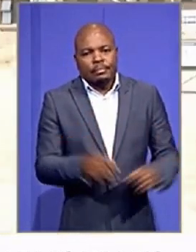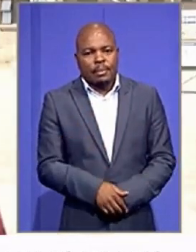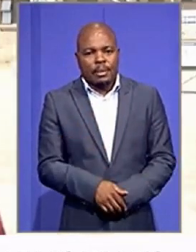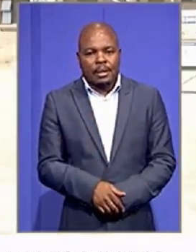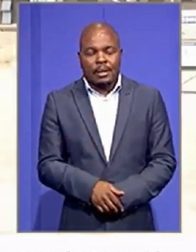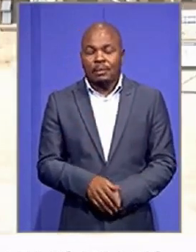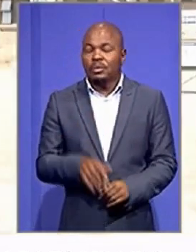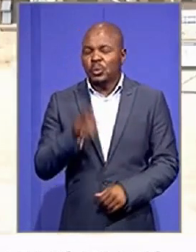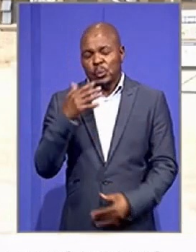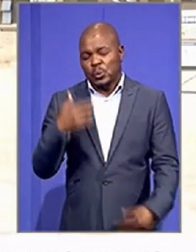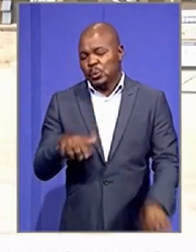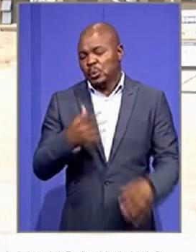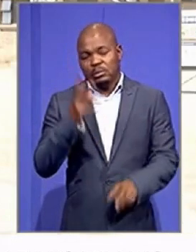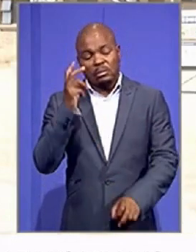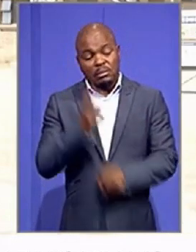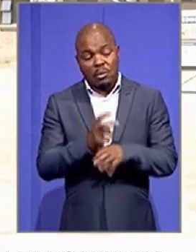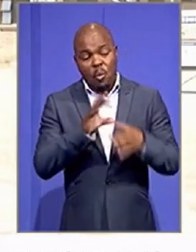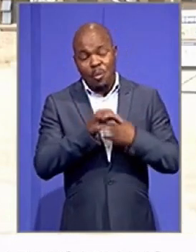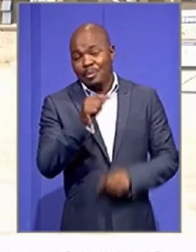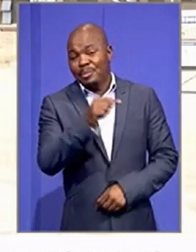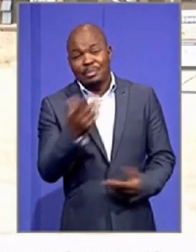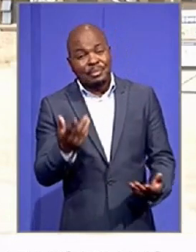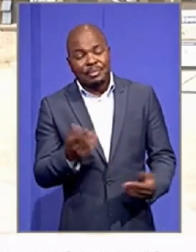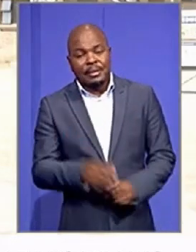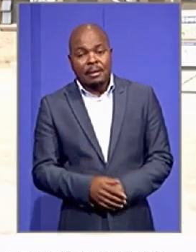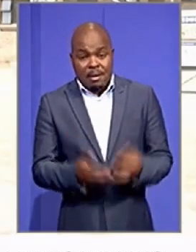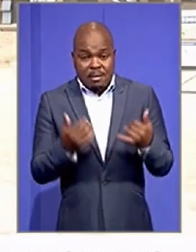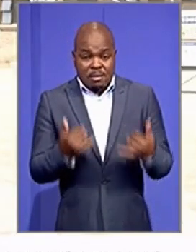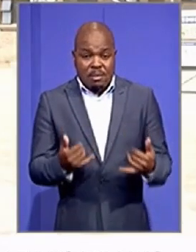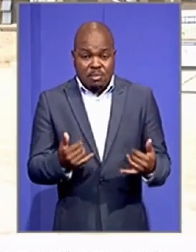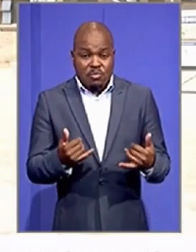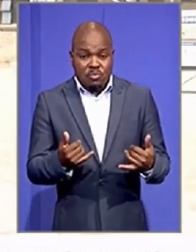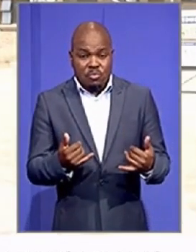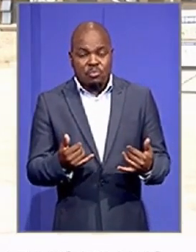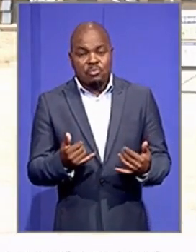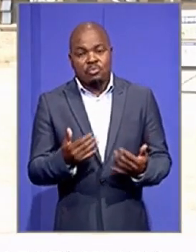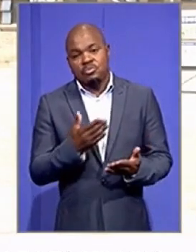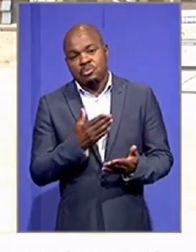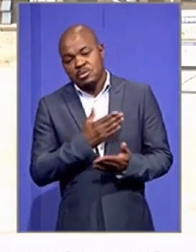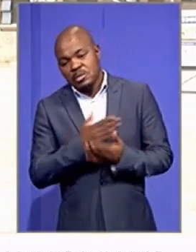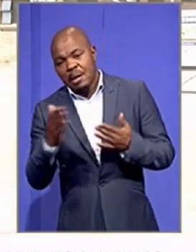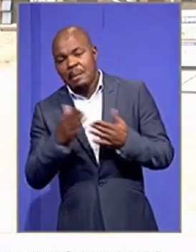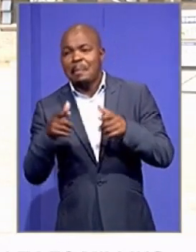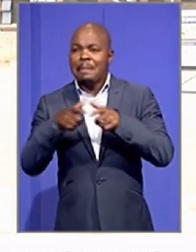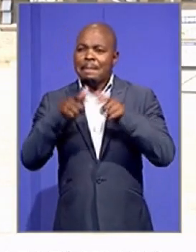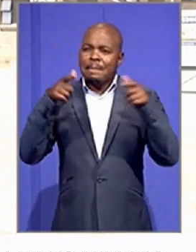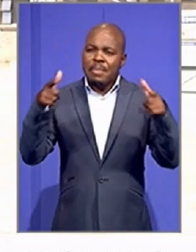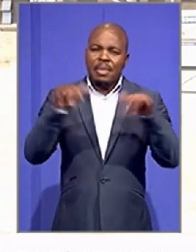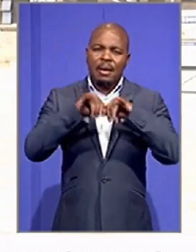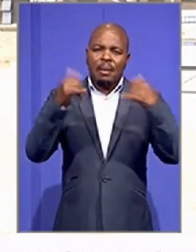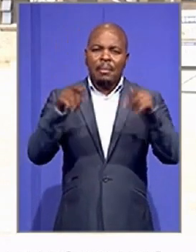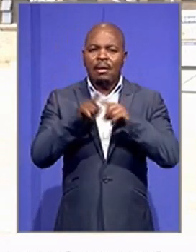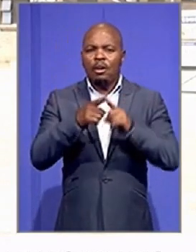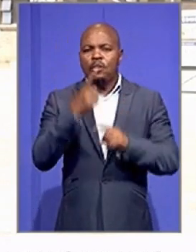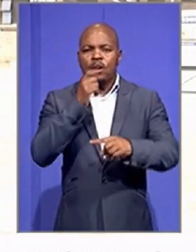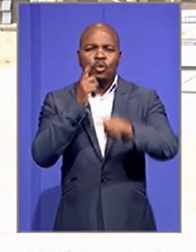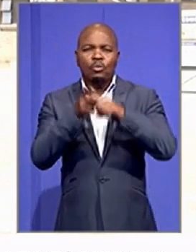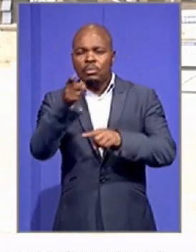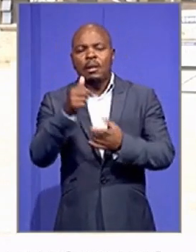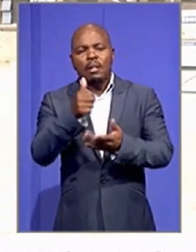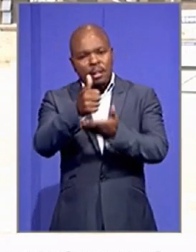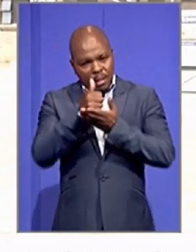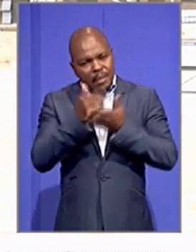thata haholo malapeng ebile nou tjena re tse ding tsa difeme tse kgolo tse tshwanang le bo Red Cross di le re assista